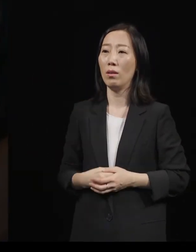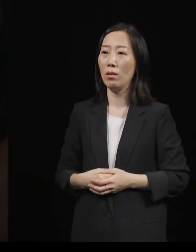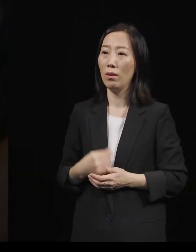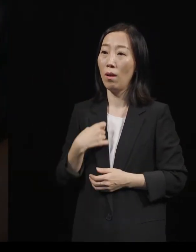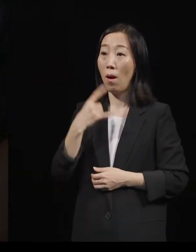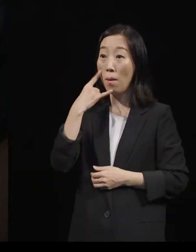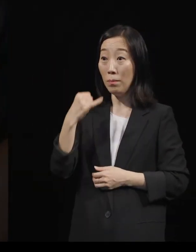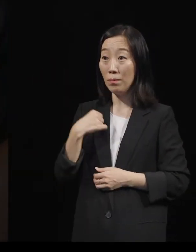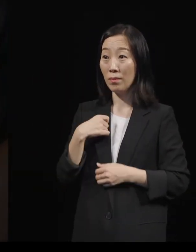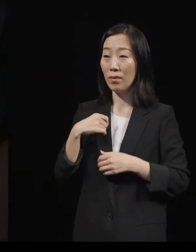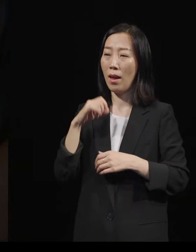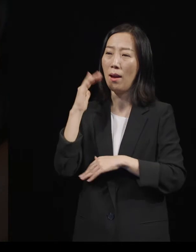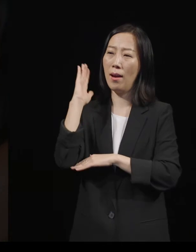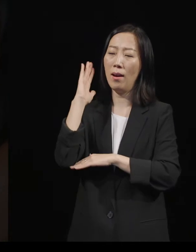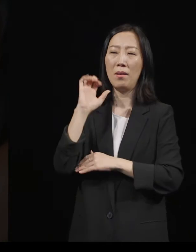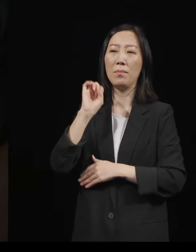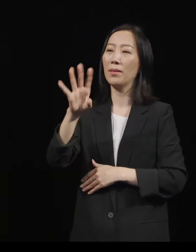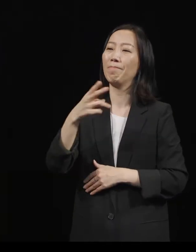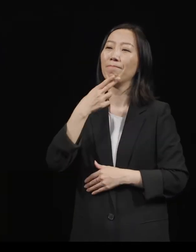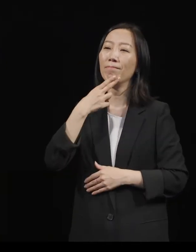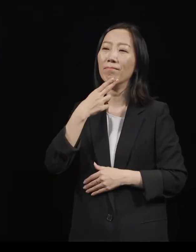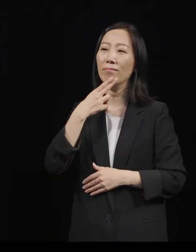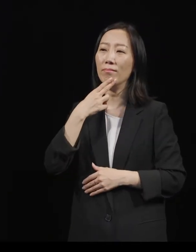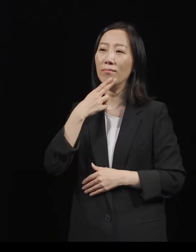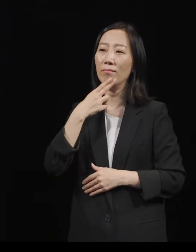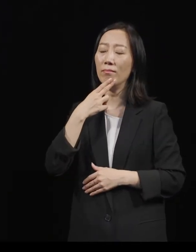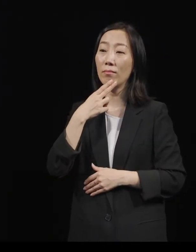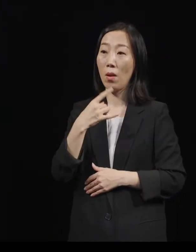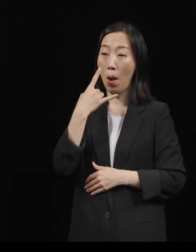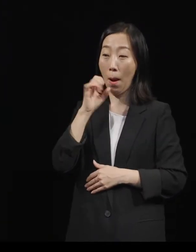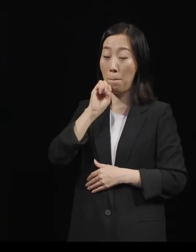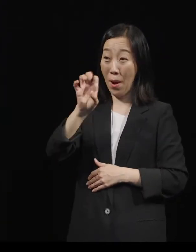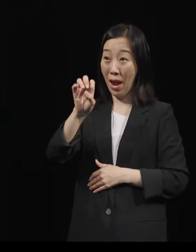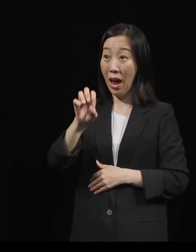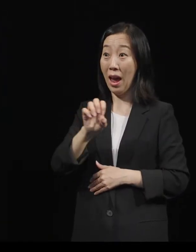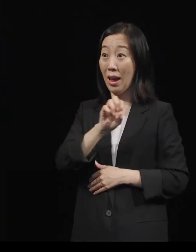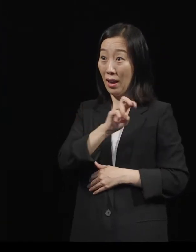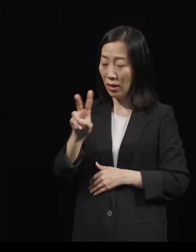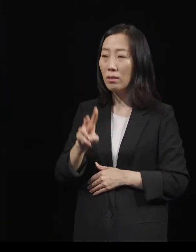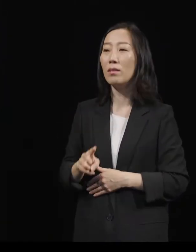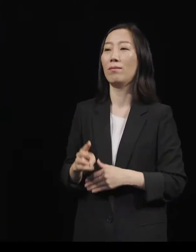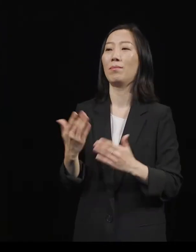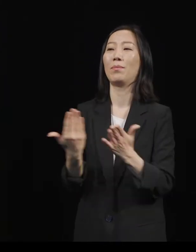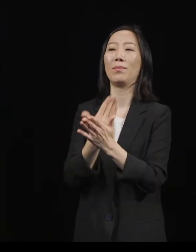안 해줘서 그래. 엄마가 얘기를 많이 해줘야 발달을 하지.